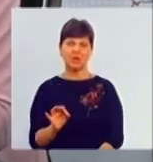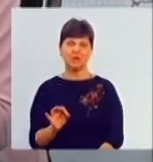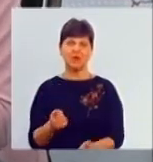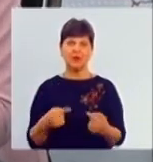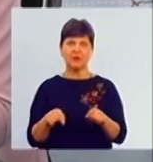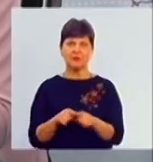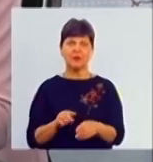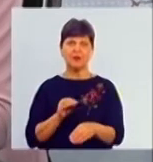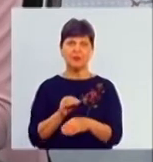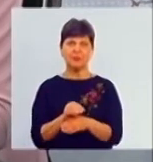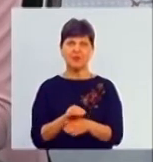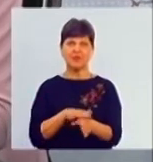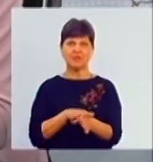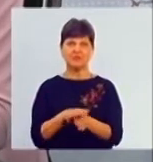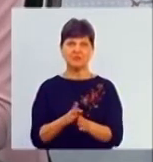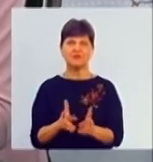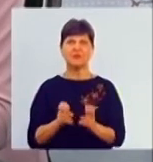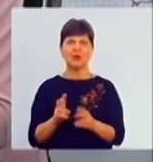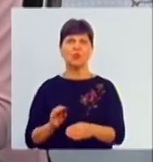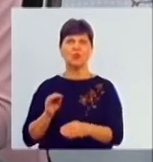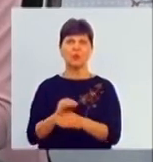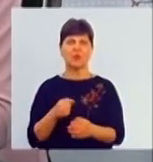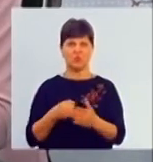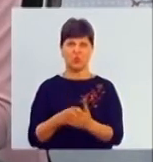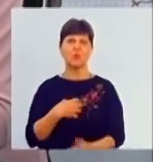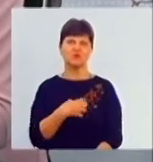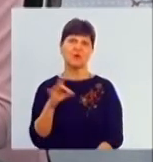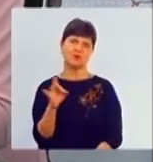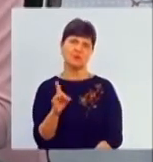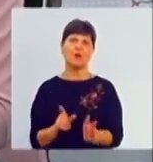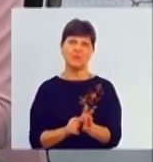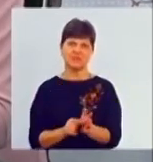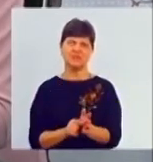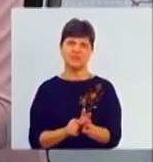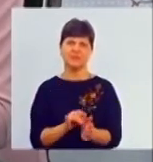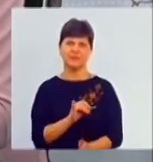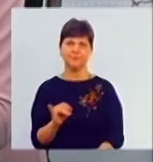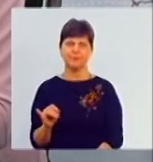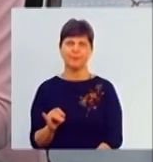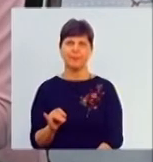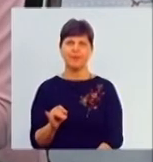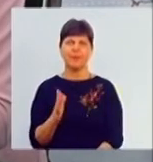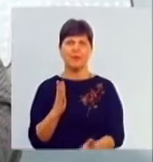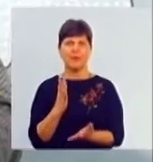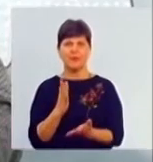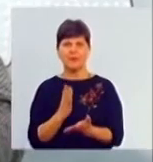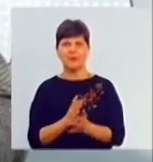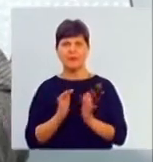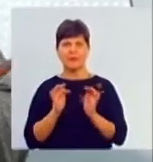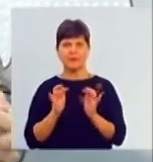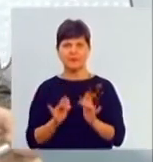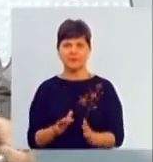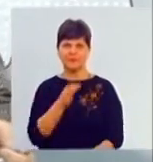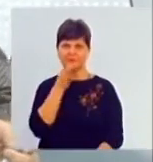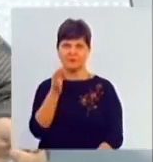надбавка здійснюється як доплата до основного розміру пенсії. Угу. Ну, метода діятиме, якщо, як ви кажете, це